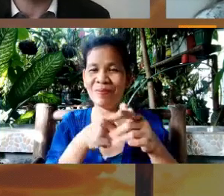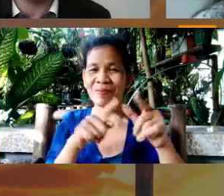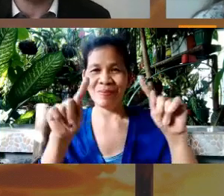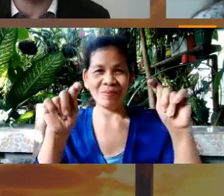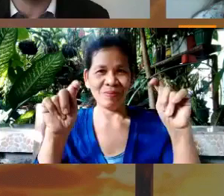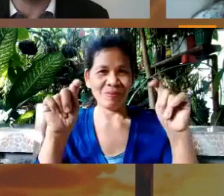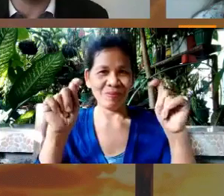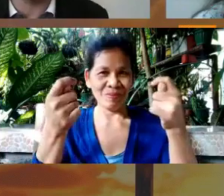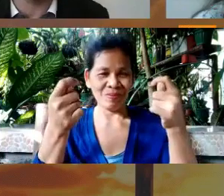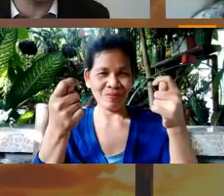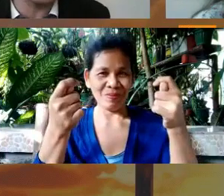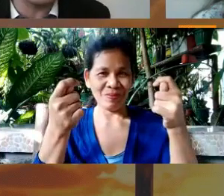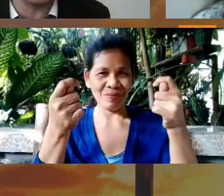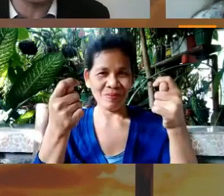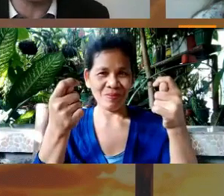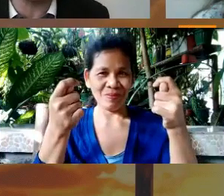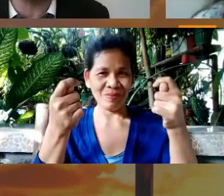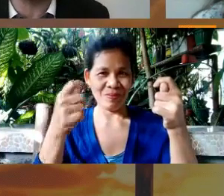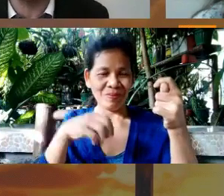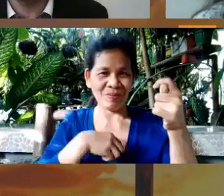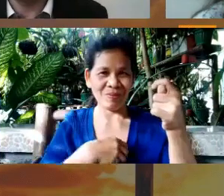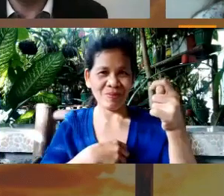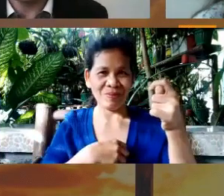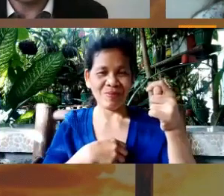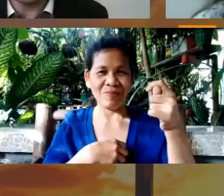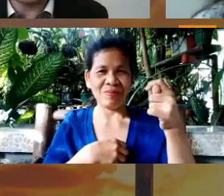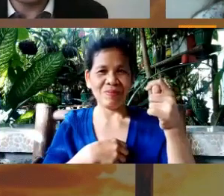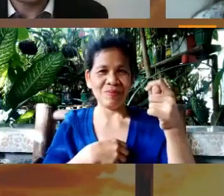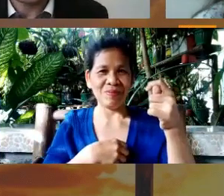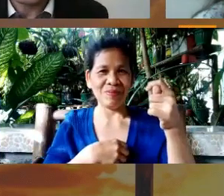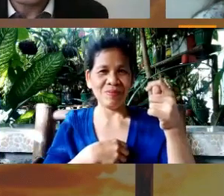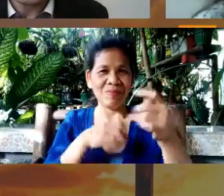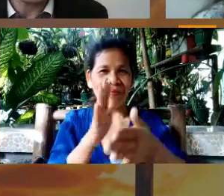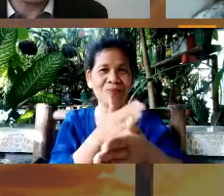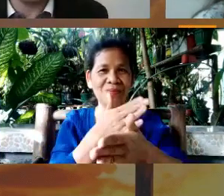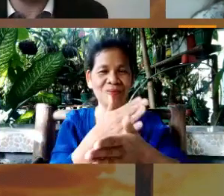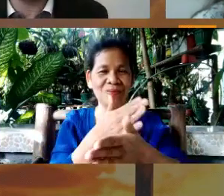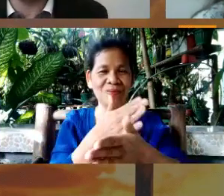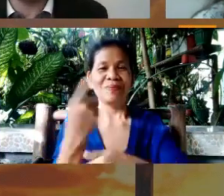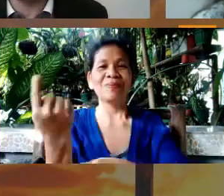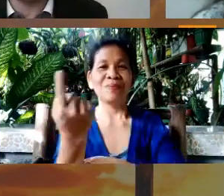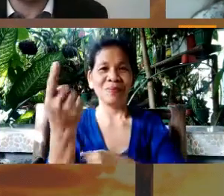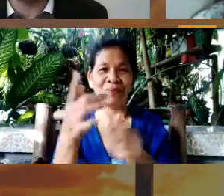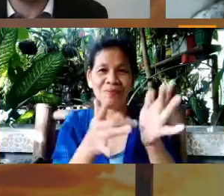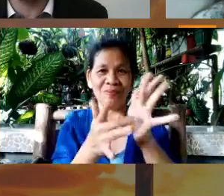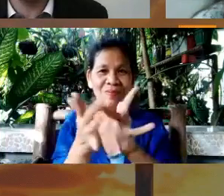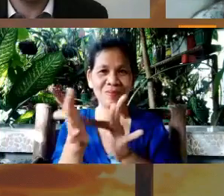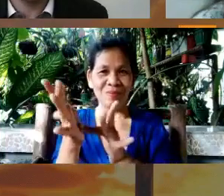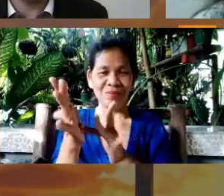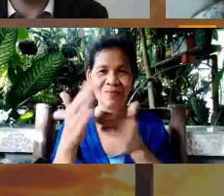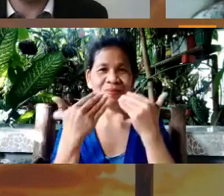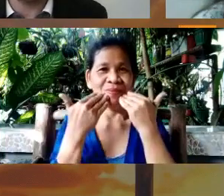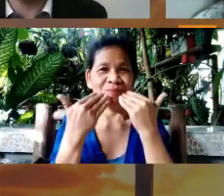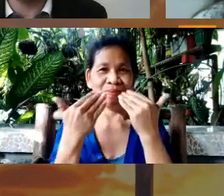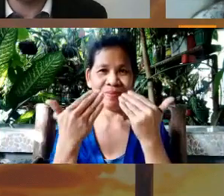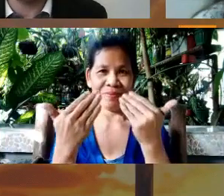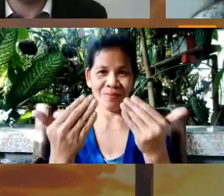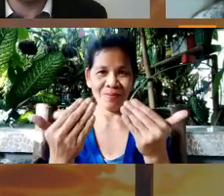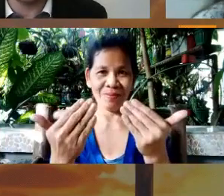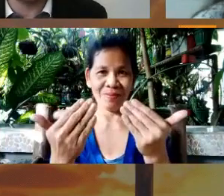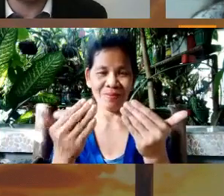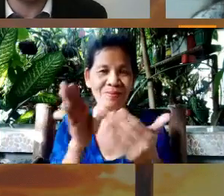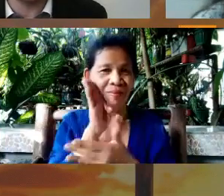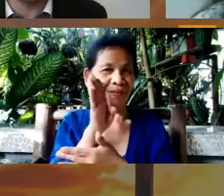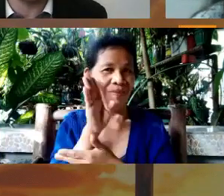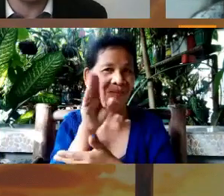ating yung awit kanina. Yung po ay Only Jesus. So, salamat po mga kapatid sa